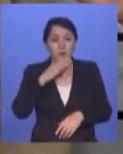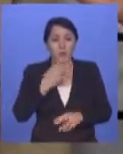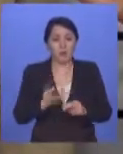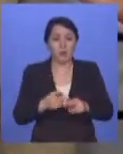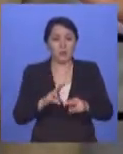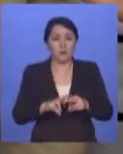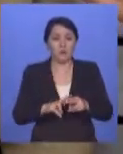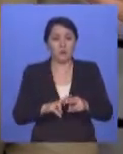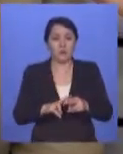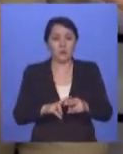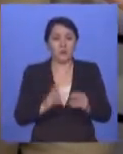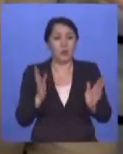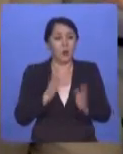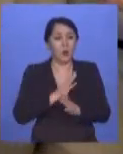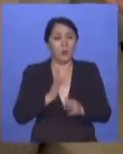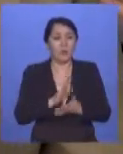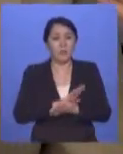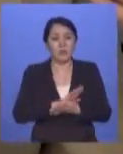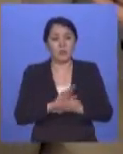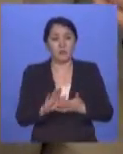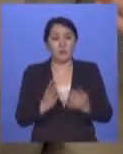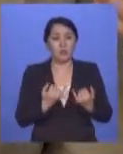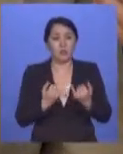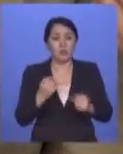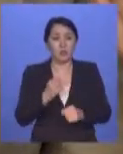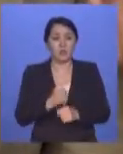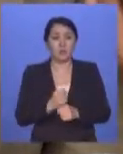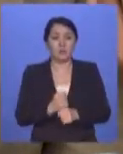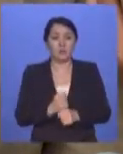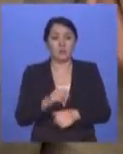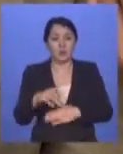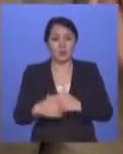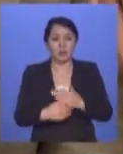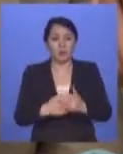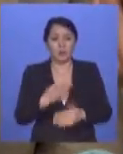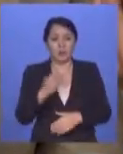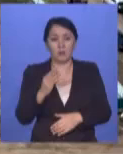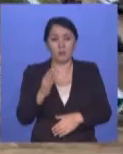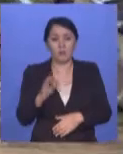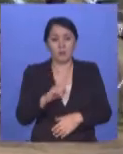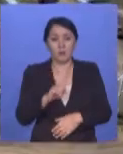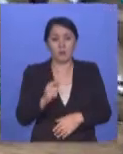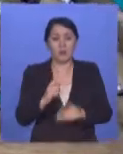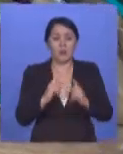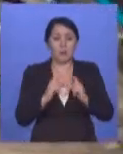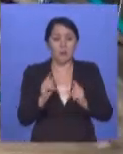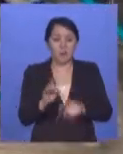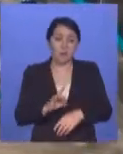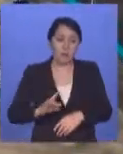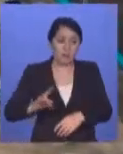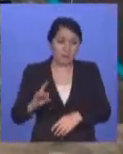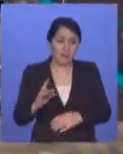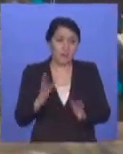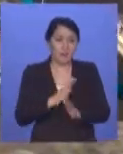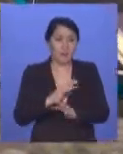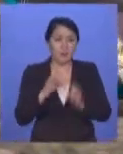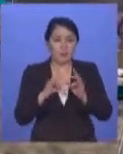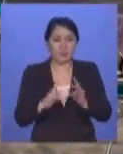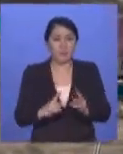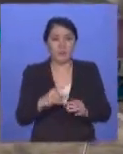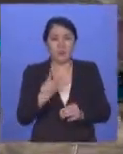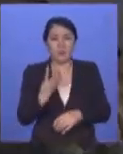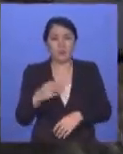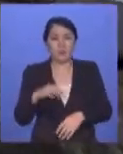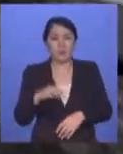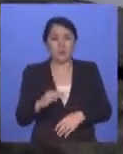мына бірліктің ауасы таза. Барлық жағдай жасалып жатыр. Жаңа жиһаз берді. Көңілімнен шықты. Жалпы өңірде табиғи апат салдарынан 4000-нан астам